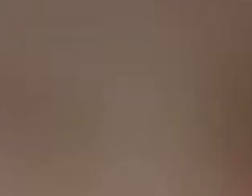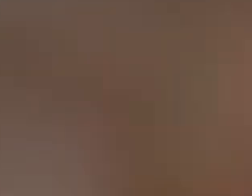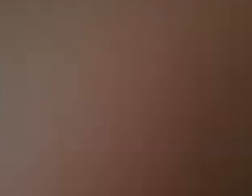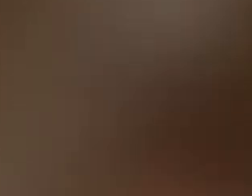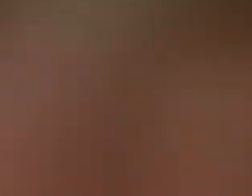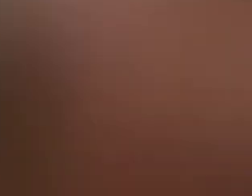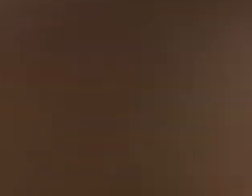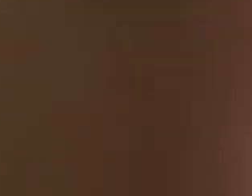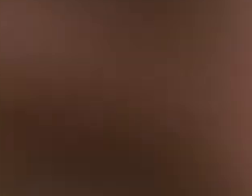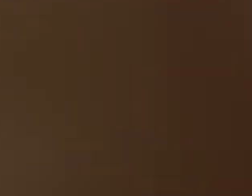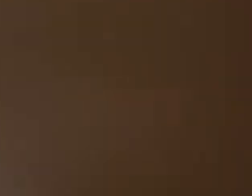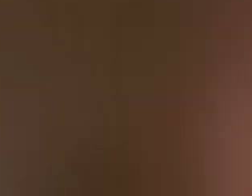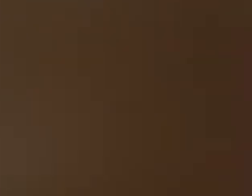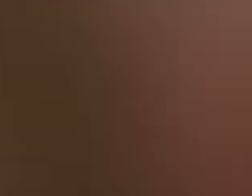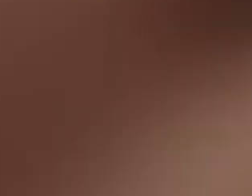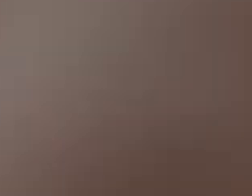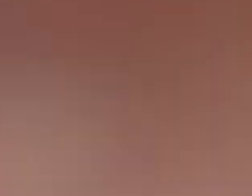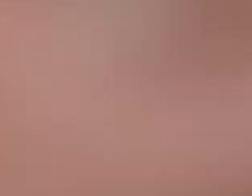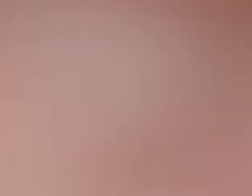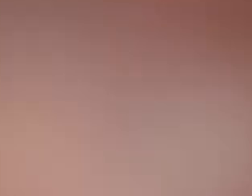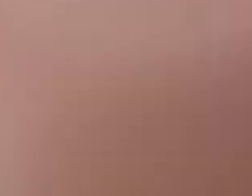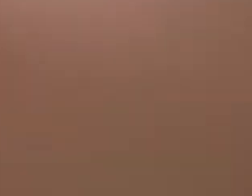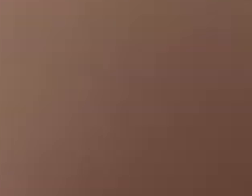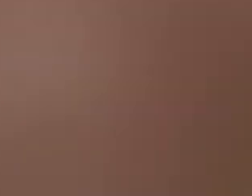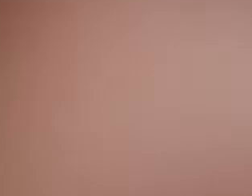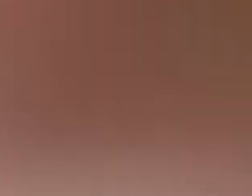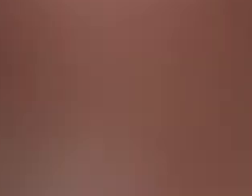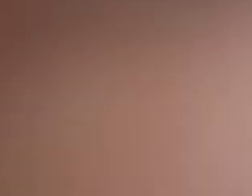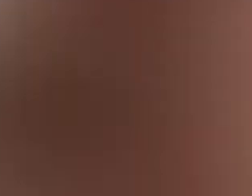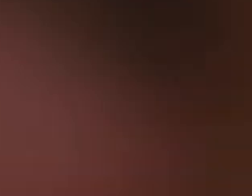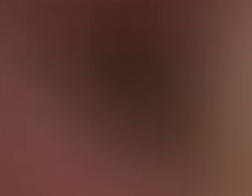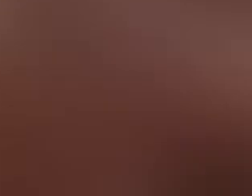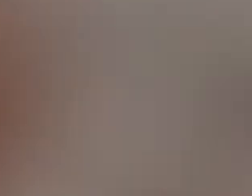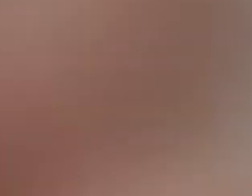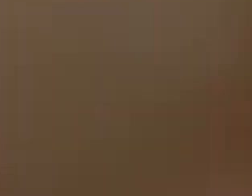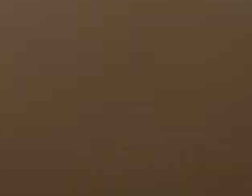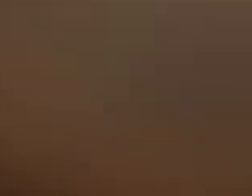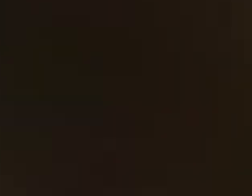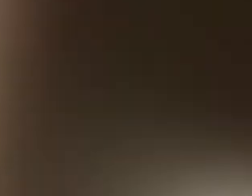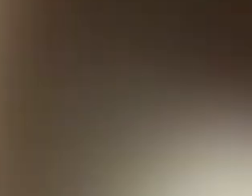berjatuhan. Kondisi cuaca ini membuat suhu turun di bawah 10 derajat Celcius.